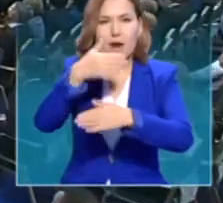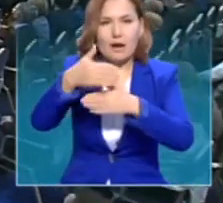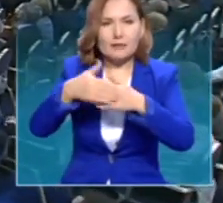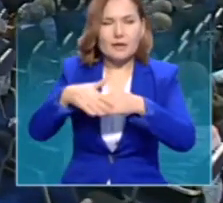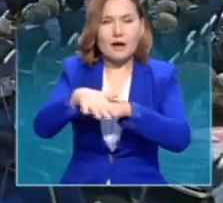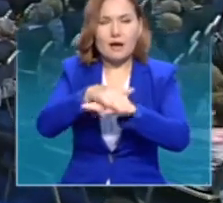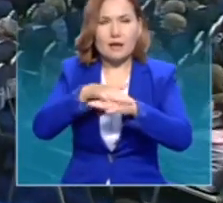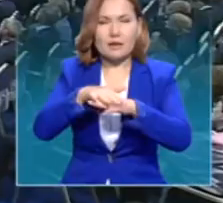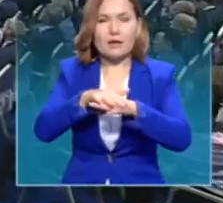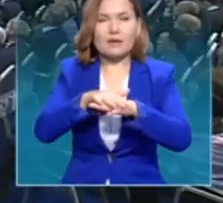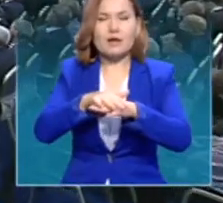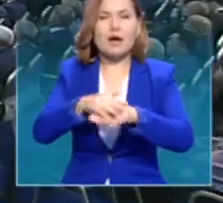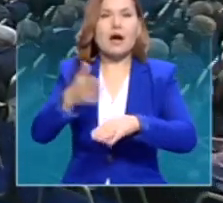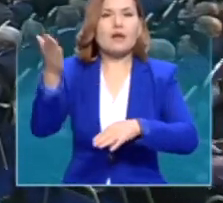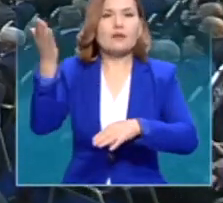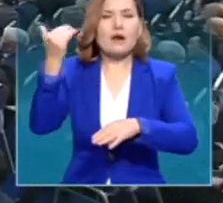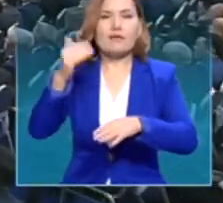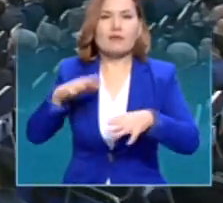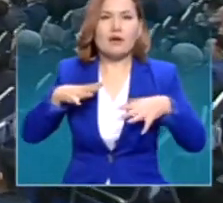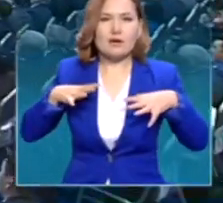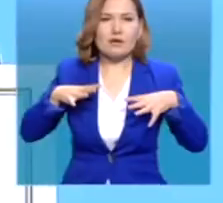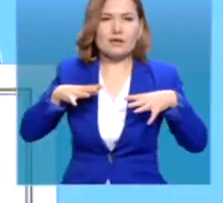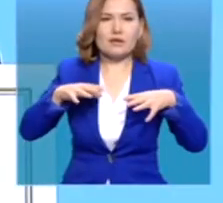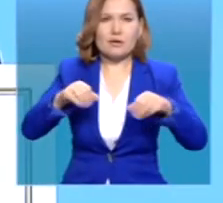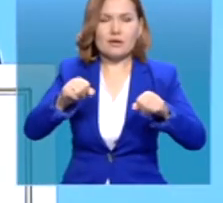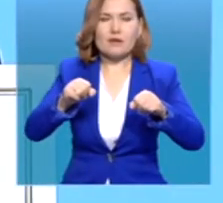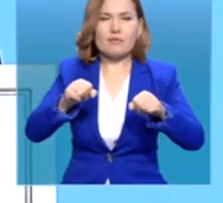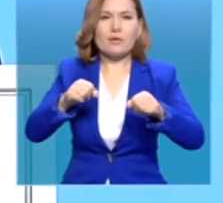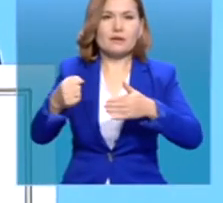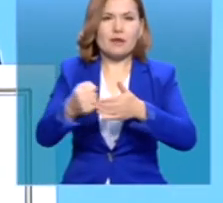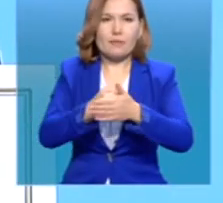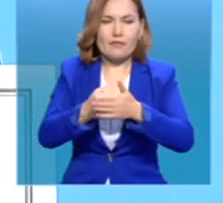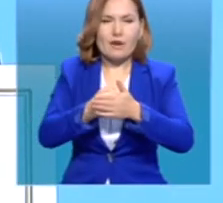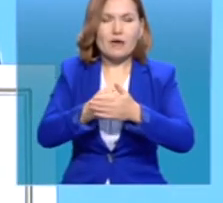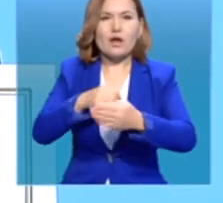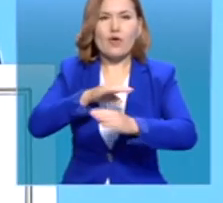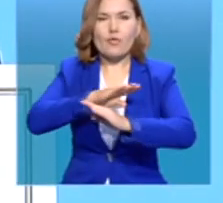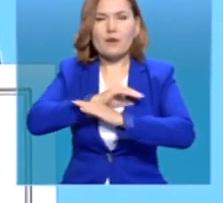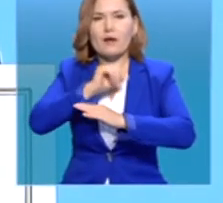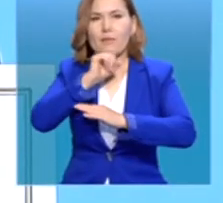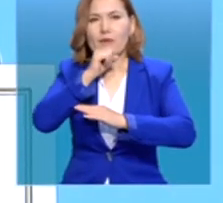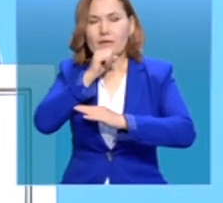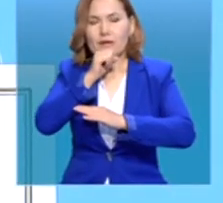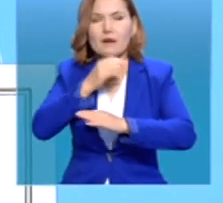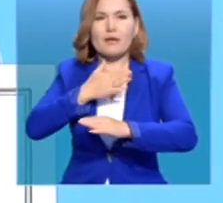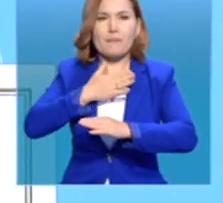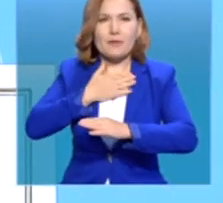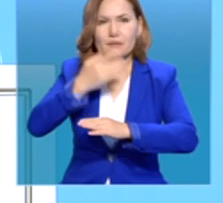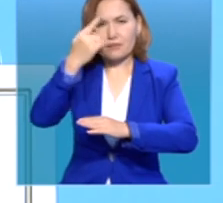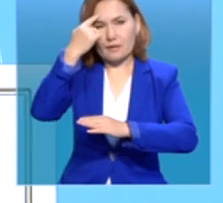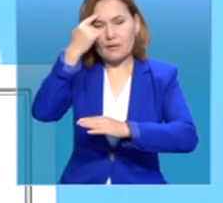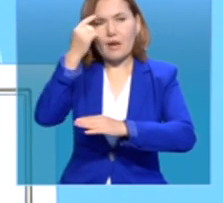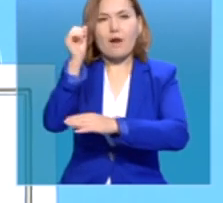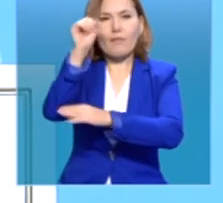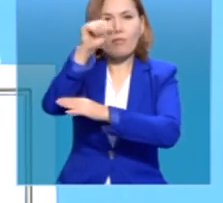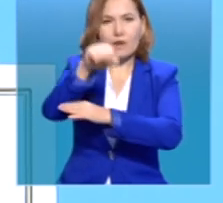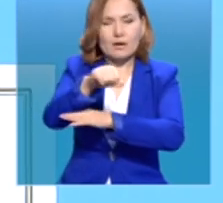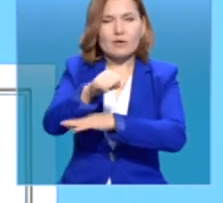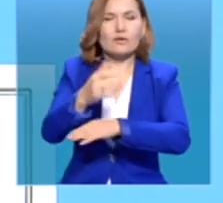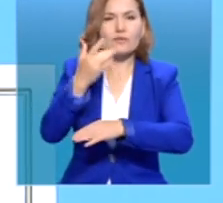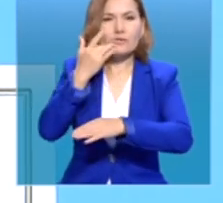құрбан болған бабалар рухына тағзым еттім. Елімнің арман мұратына өмір бақи адал